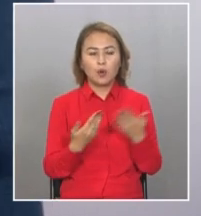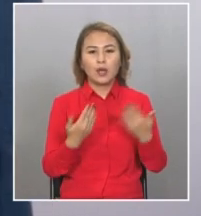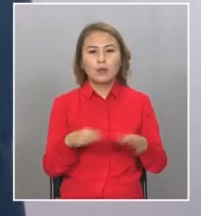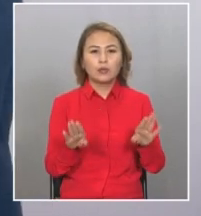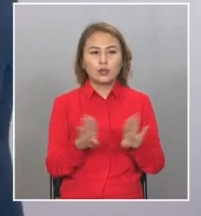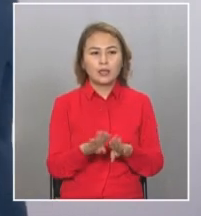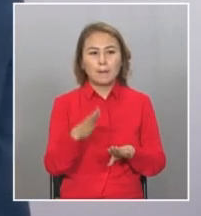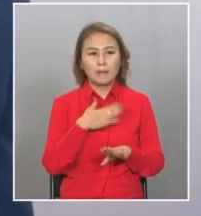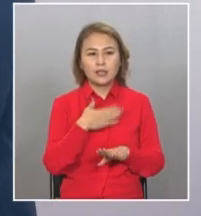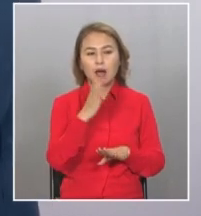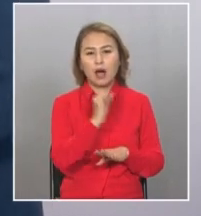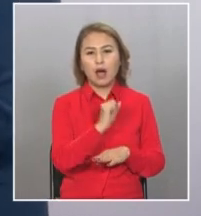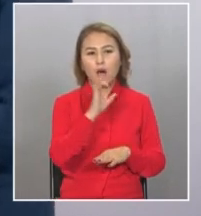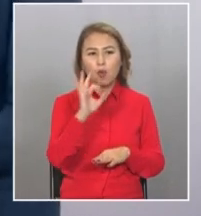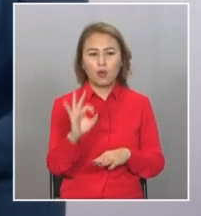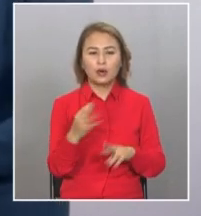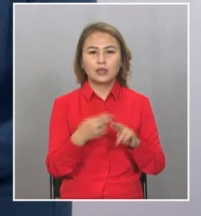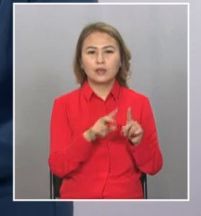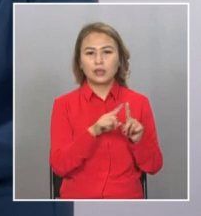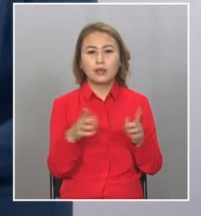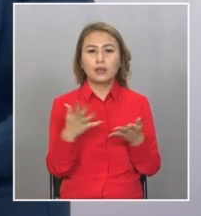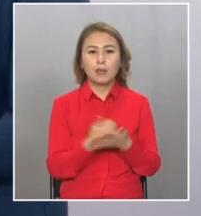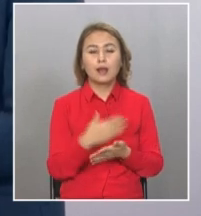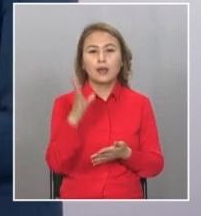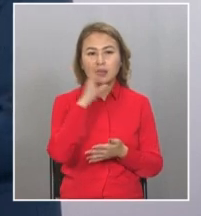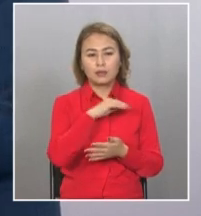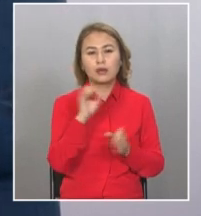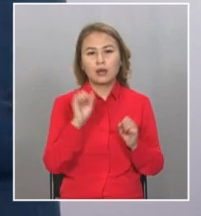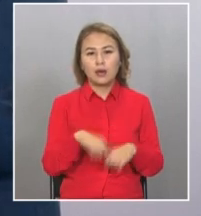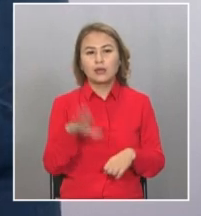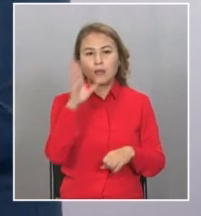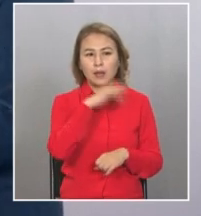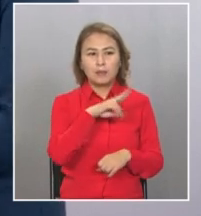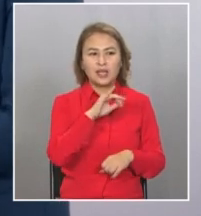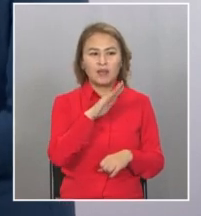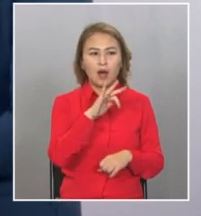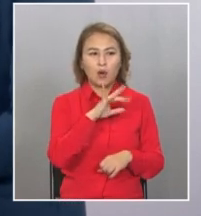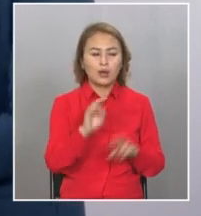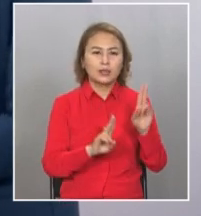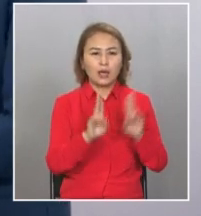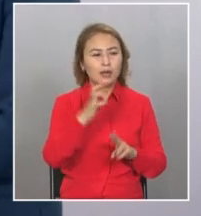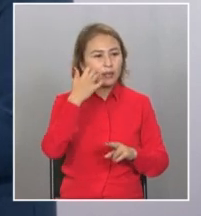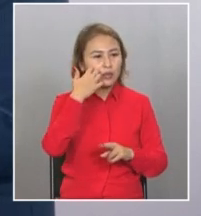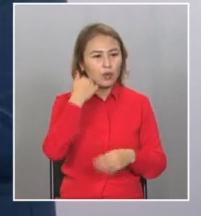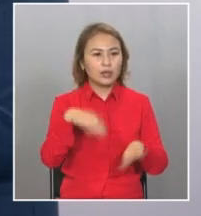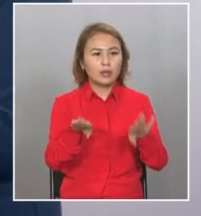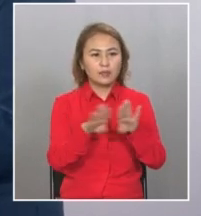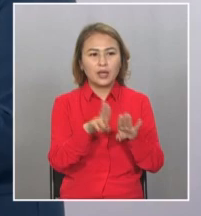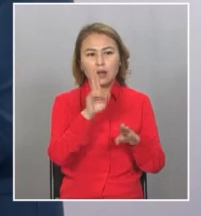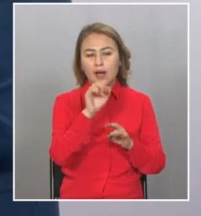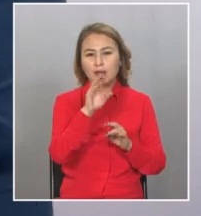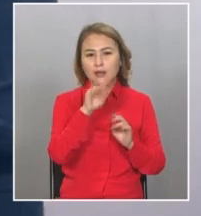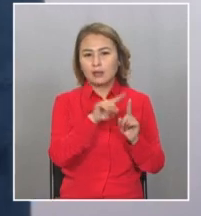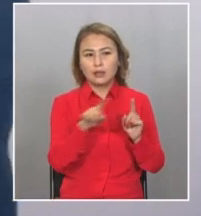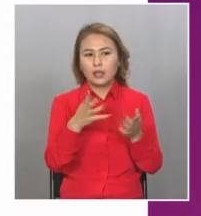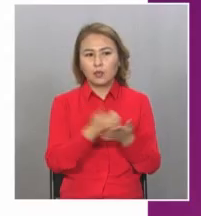болса, біз АО катетін табаламыз ба? Табаламыз. Пифагор теоремасын қолданып, яғни катетті